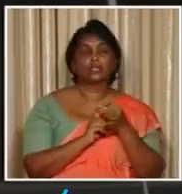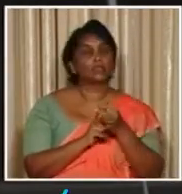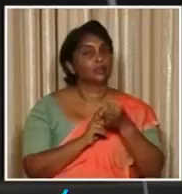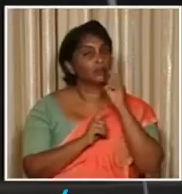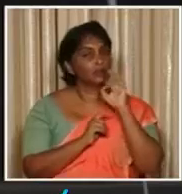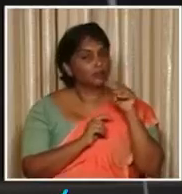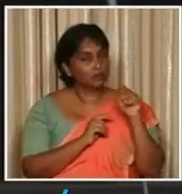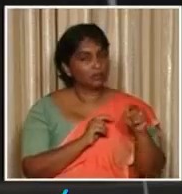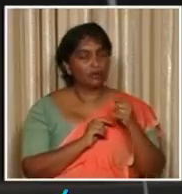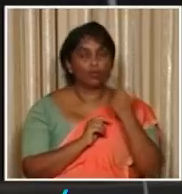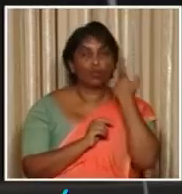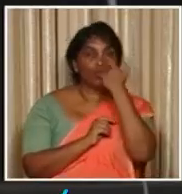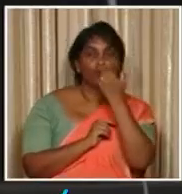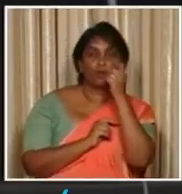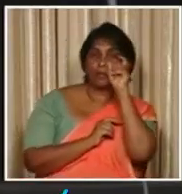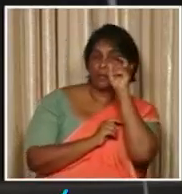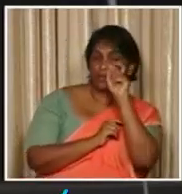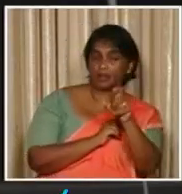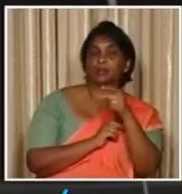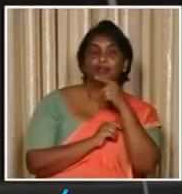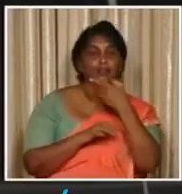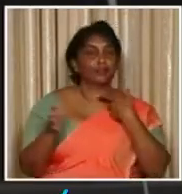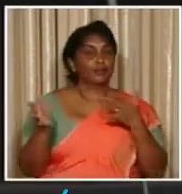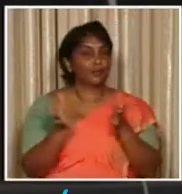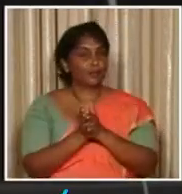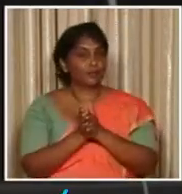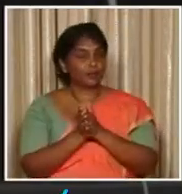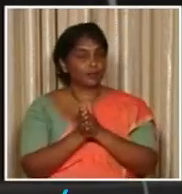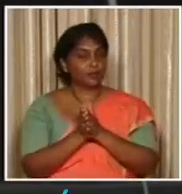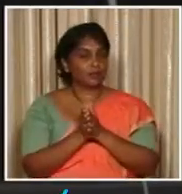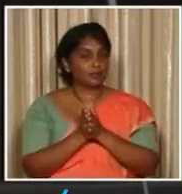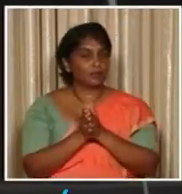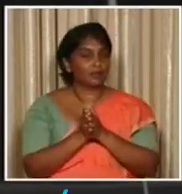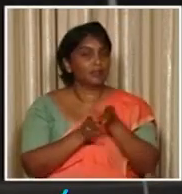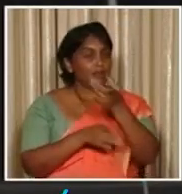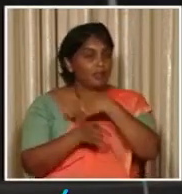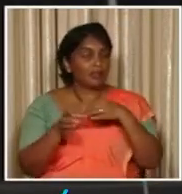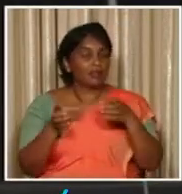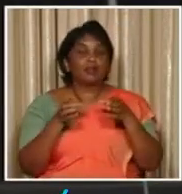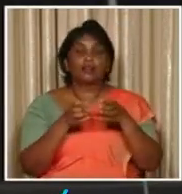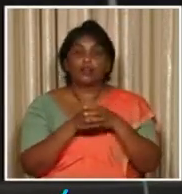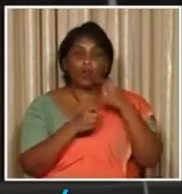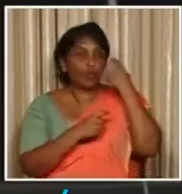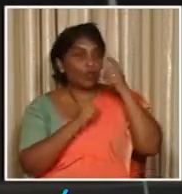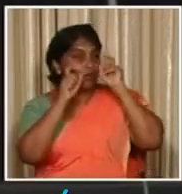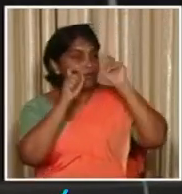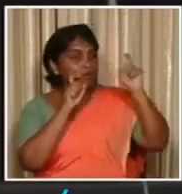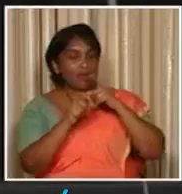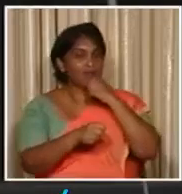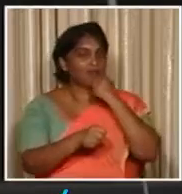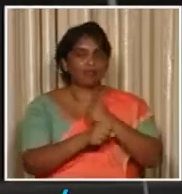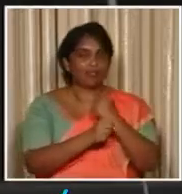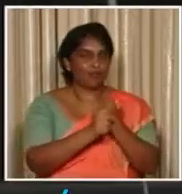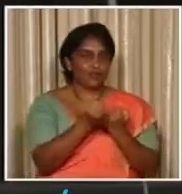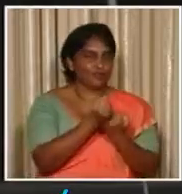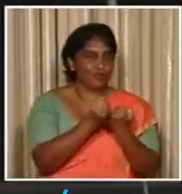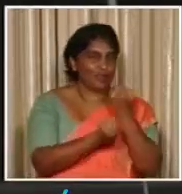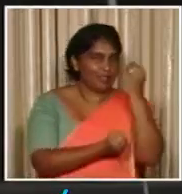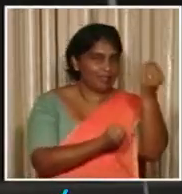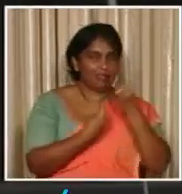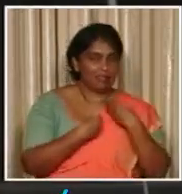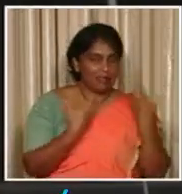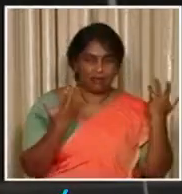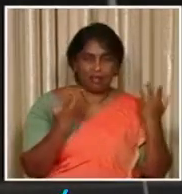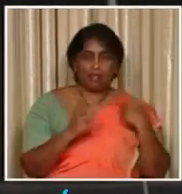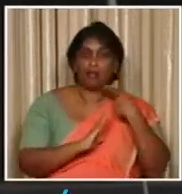petu mage muna balla emna tang itu matek ke gie anik kanda eme muna al balla ne me ini apa yang ada udah ukuran